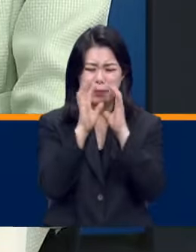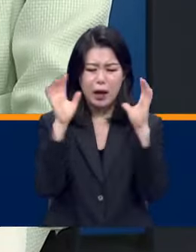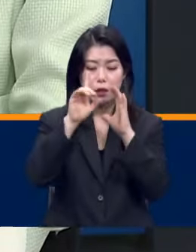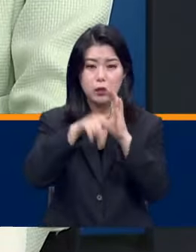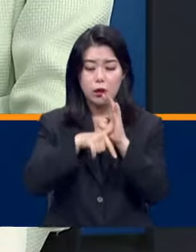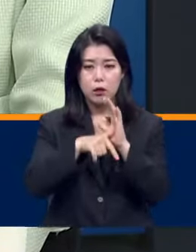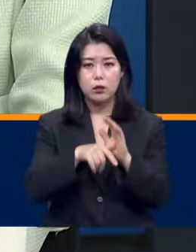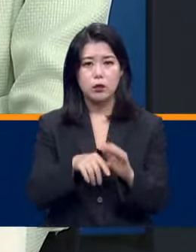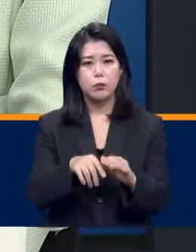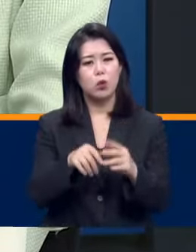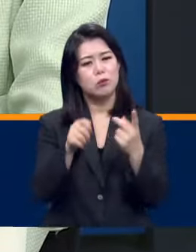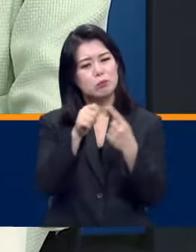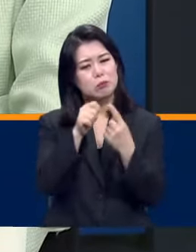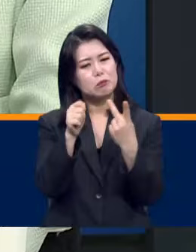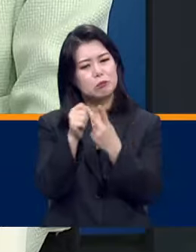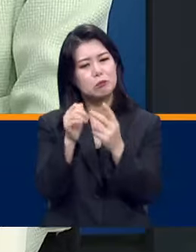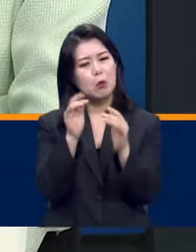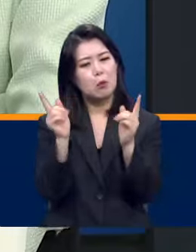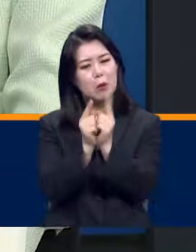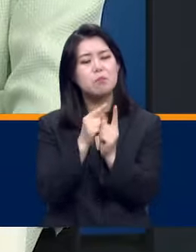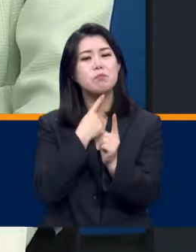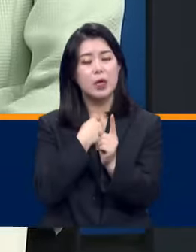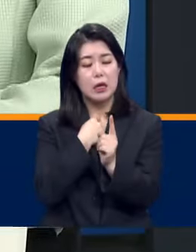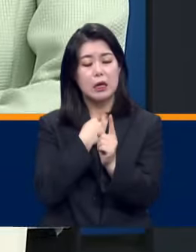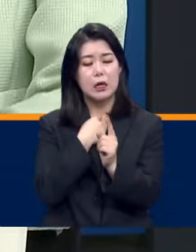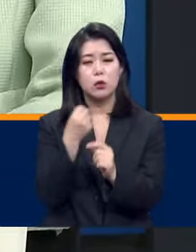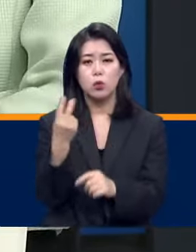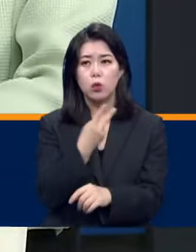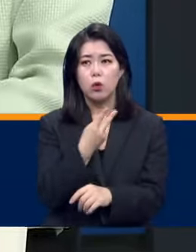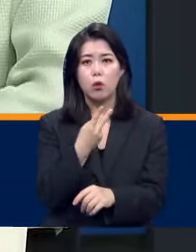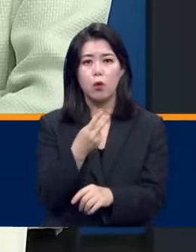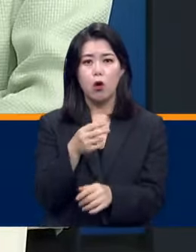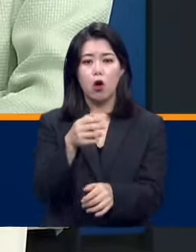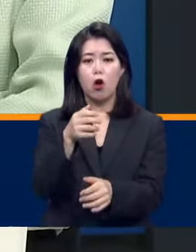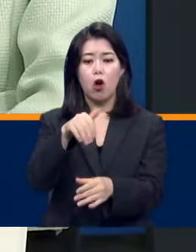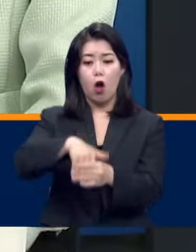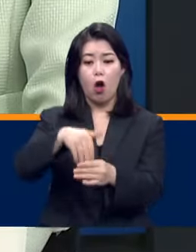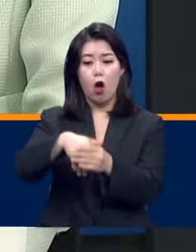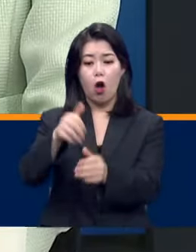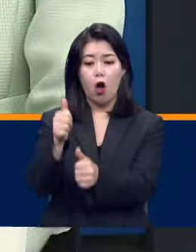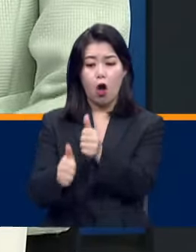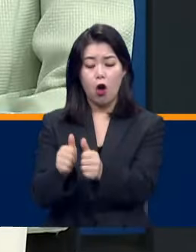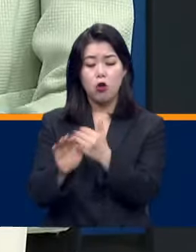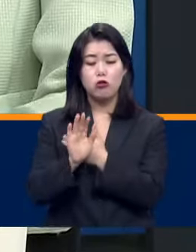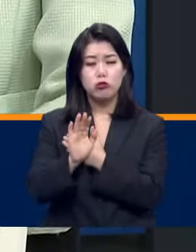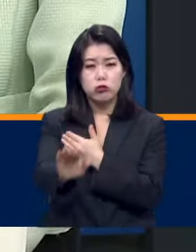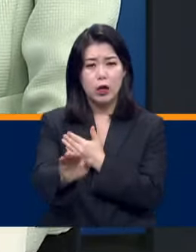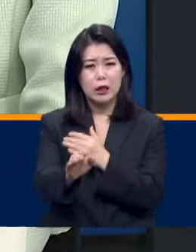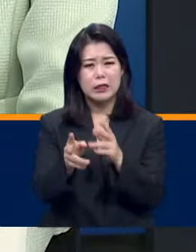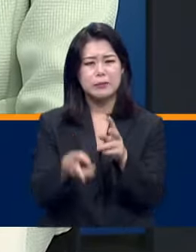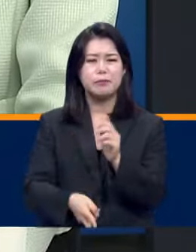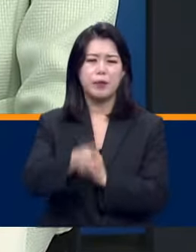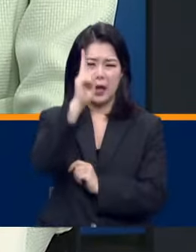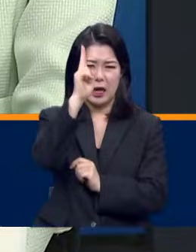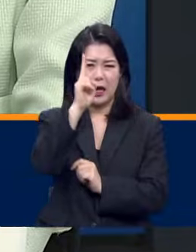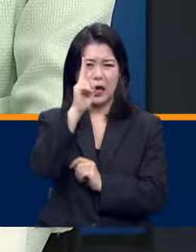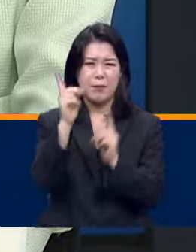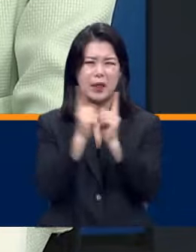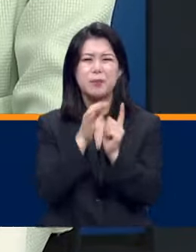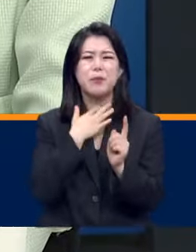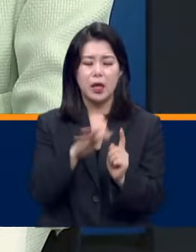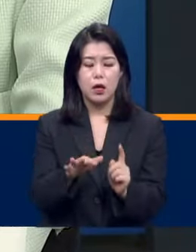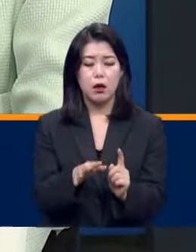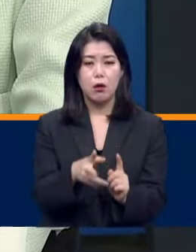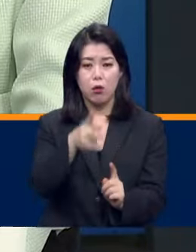때 음정 다했 그 대통 경선 이후에는 관계가 단절됐다 이런 명도